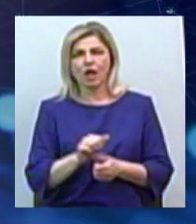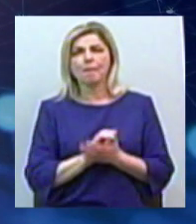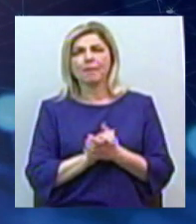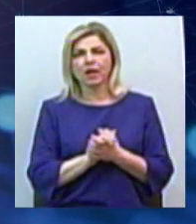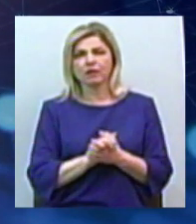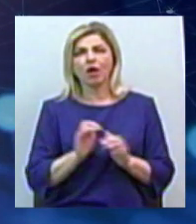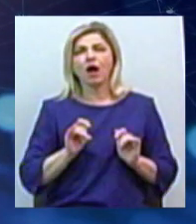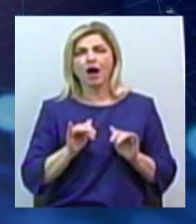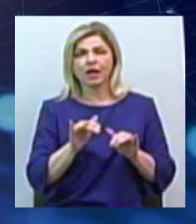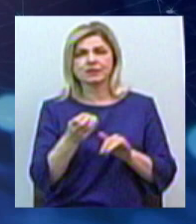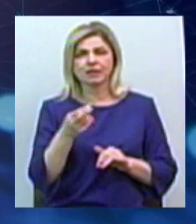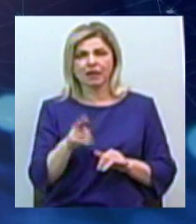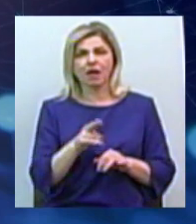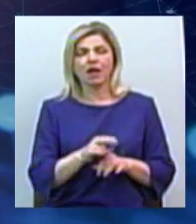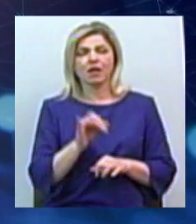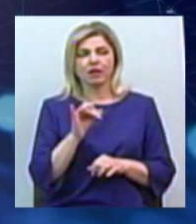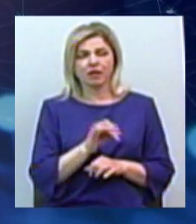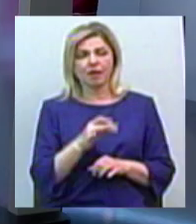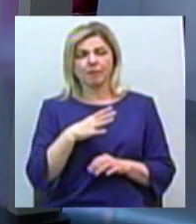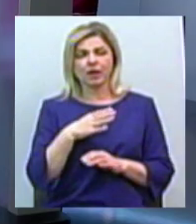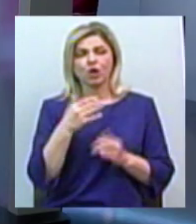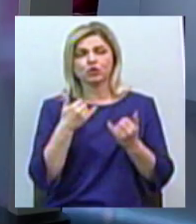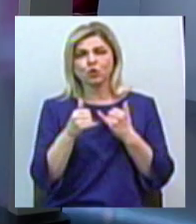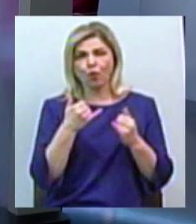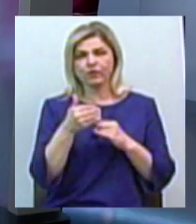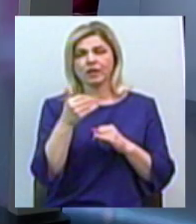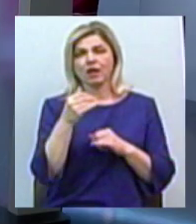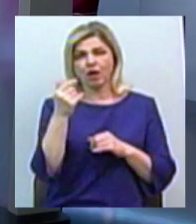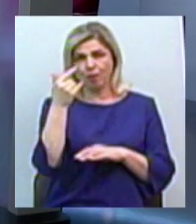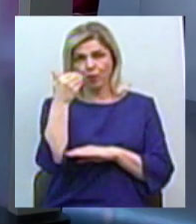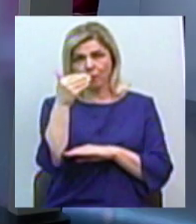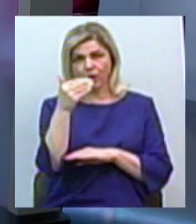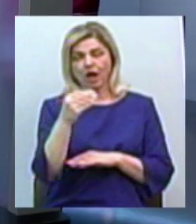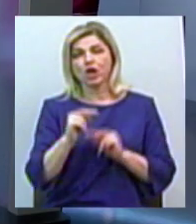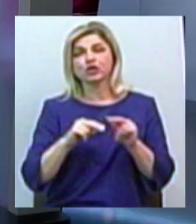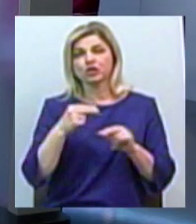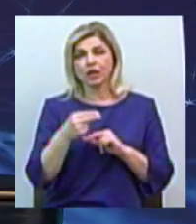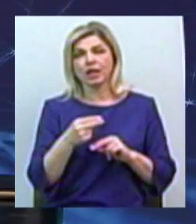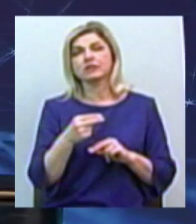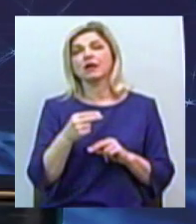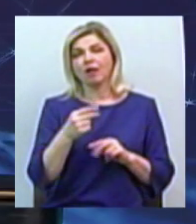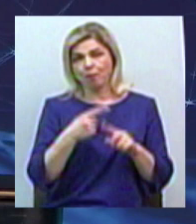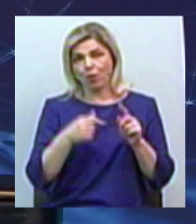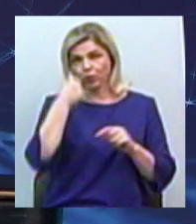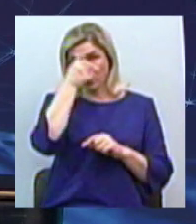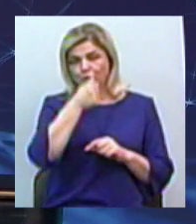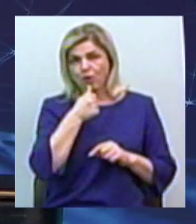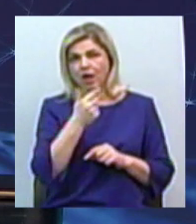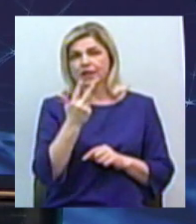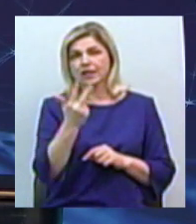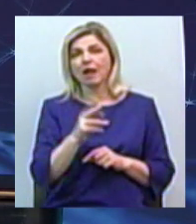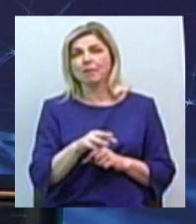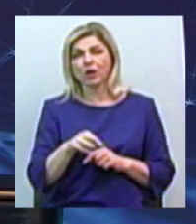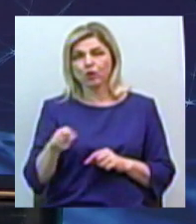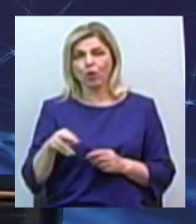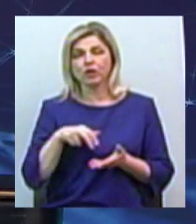мирний пікет, і шматували сині-жовті прапори. А вже через півроку, бачите, 3 мільйони вийшли з прапорами, як швидко тоді